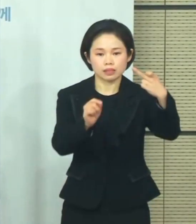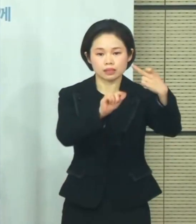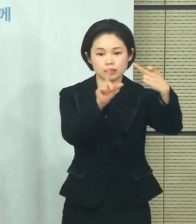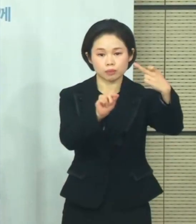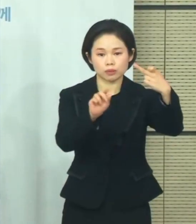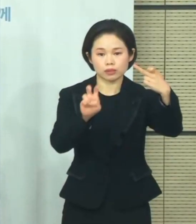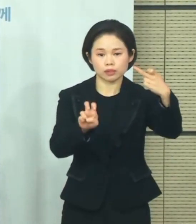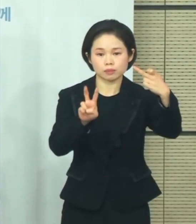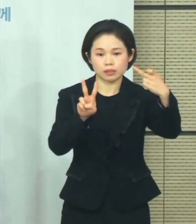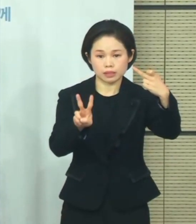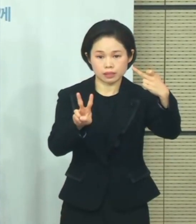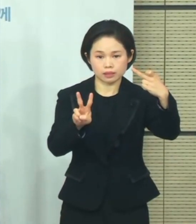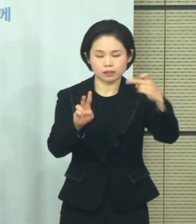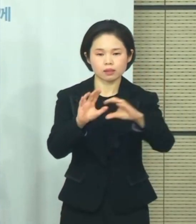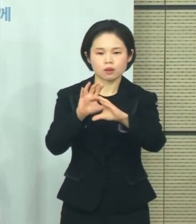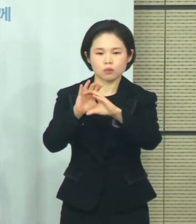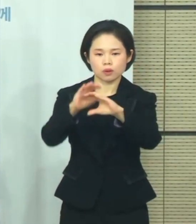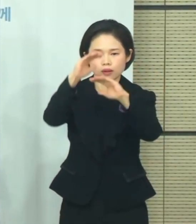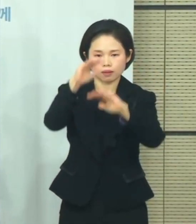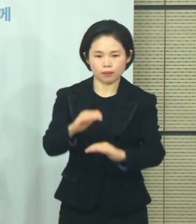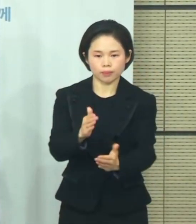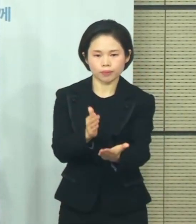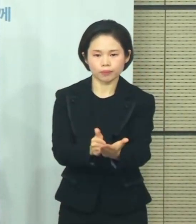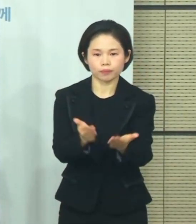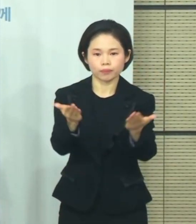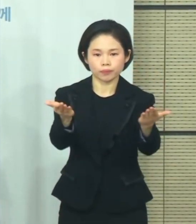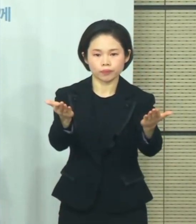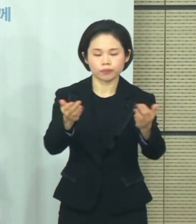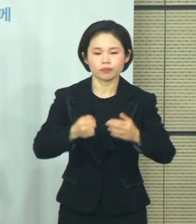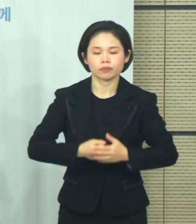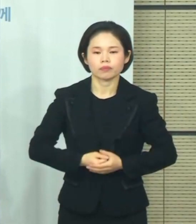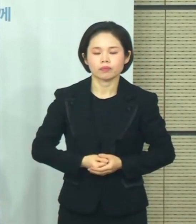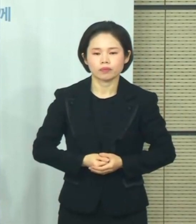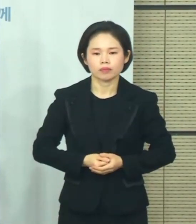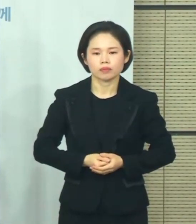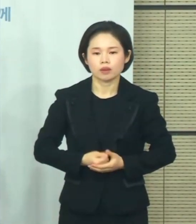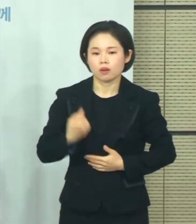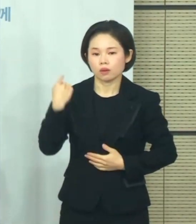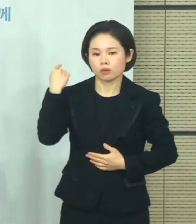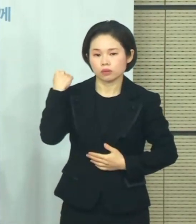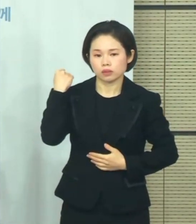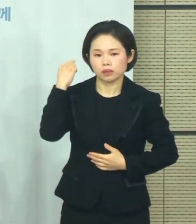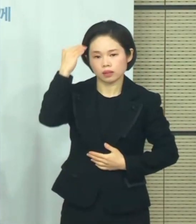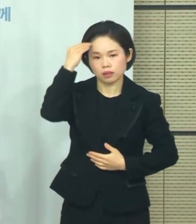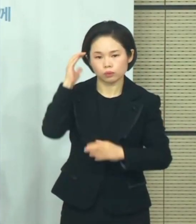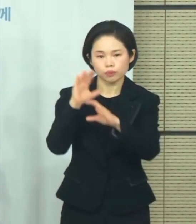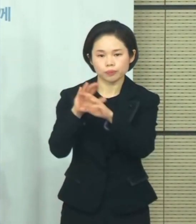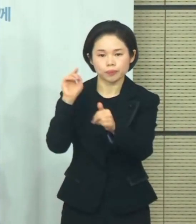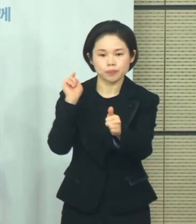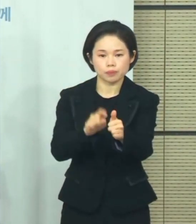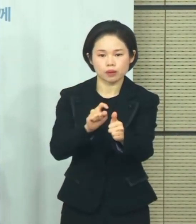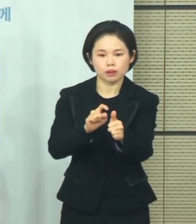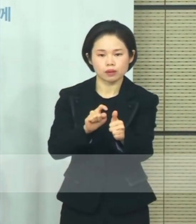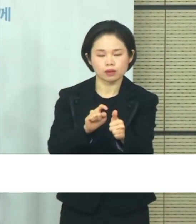12월 22일 화요일 정례 브리핑을 시작하겠습니다. 오늘 0시 기준 국내 발생